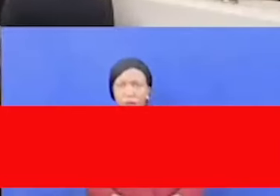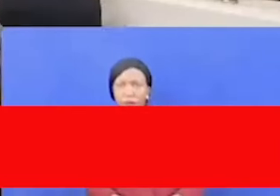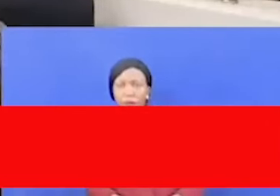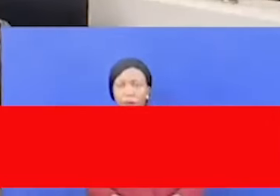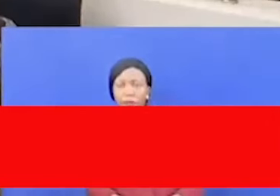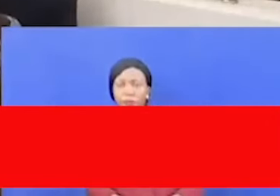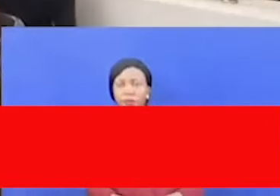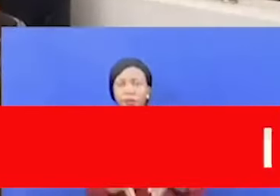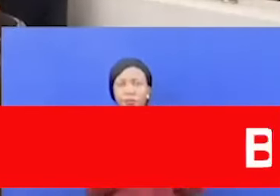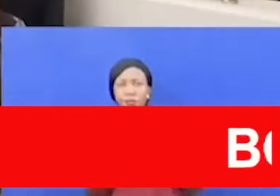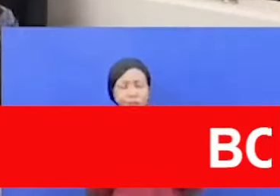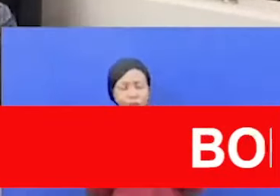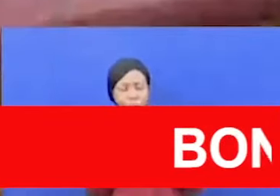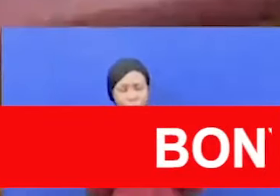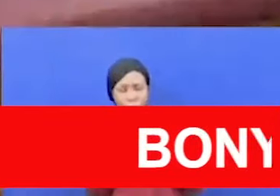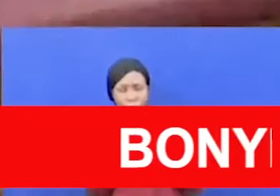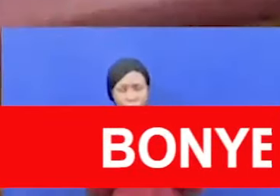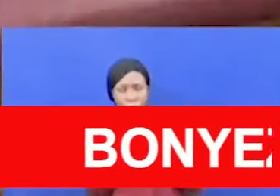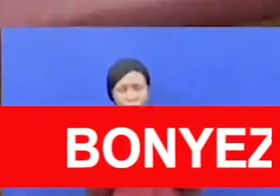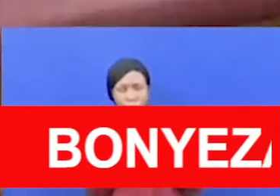Na shukuru mheshimiwa.